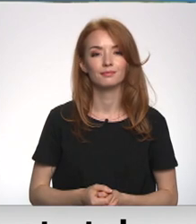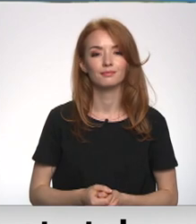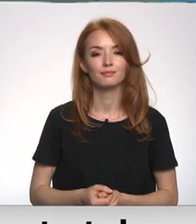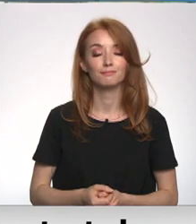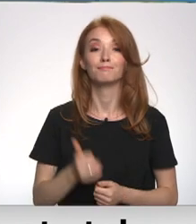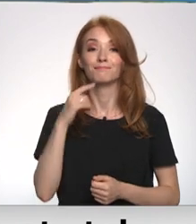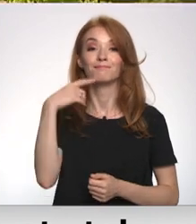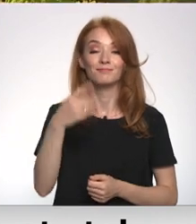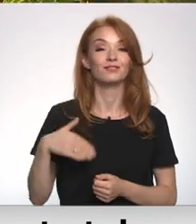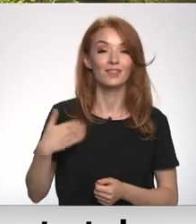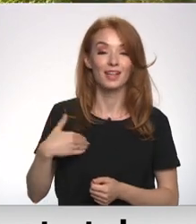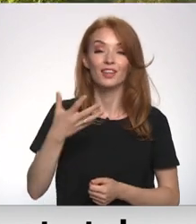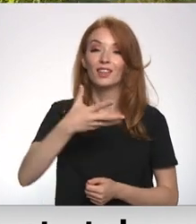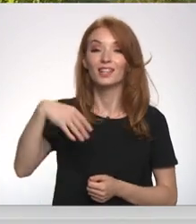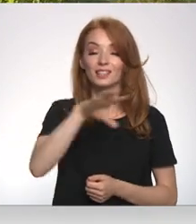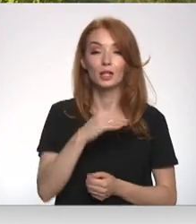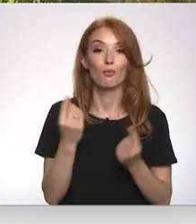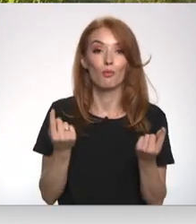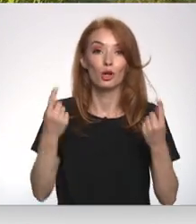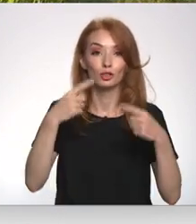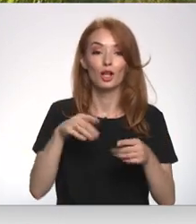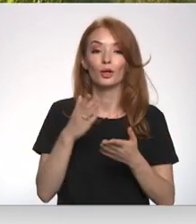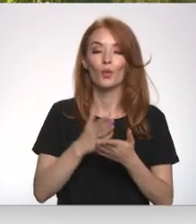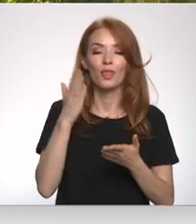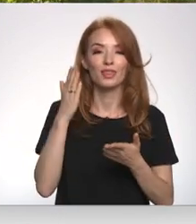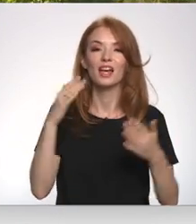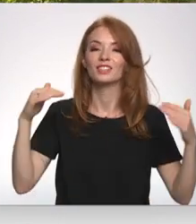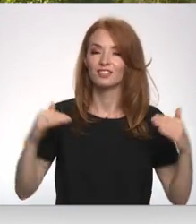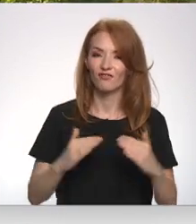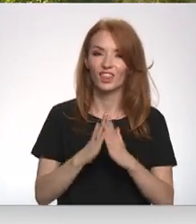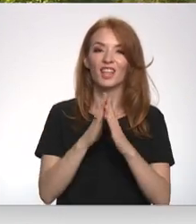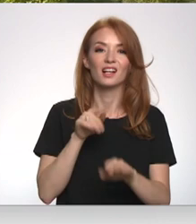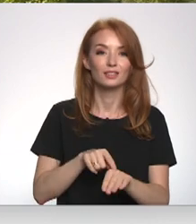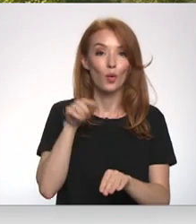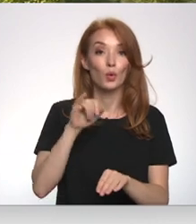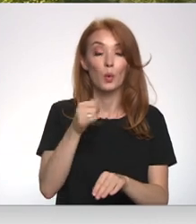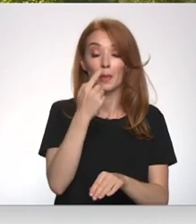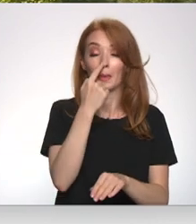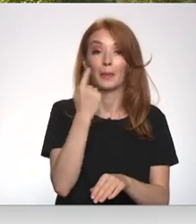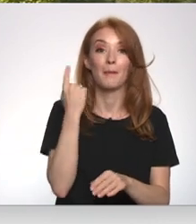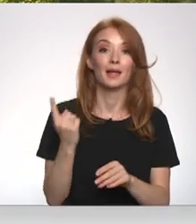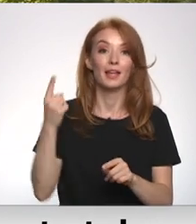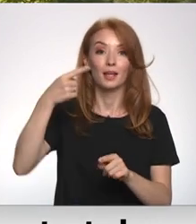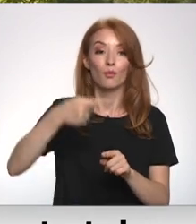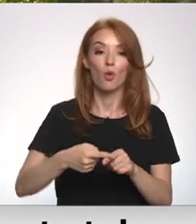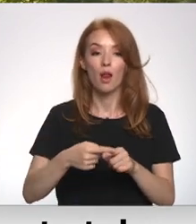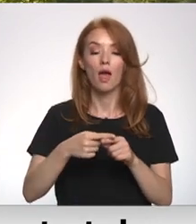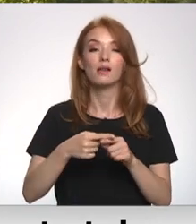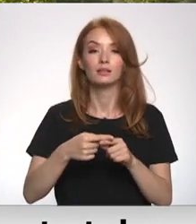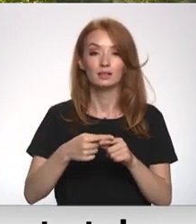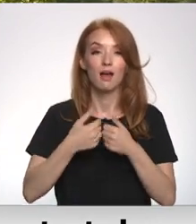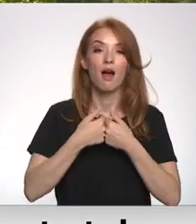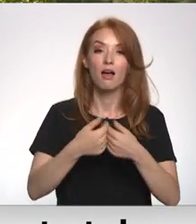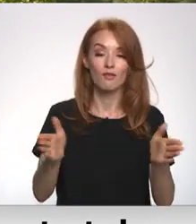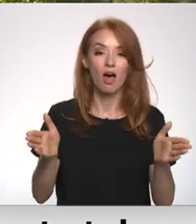Sveiki, Ilze! Sveiki, skatītāji! Jā, likteņdārzā pašlaik valda tāda īsti svinīga atmosfēra, jo burtiski nu pat pirmo reizi savas durvis apmeklētājiem